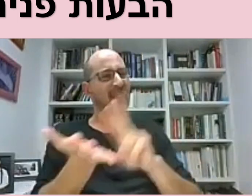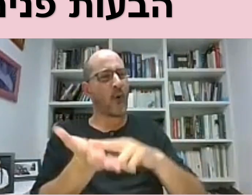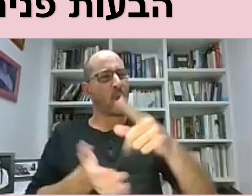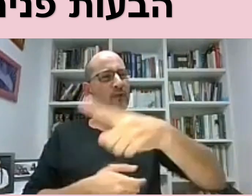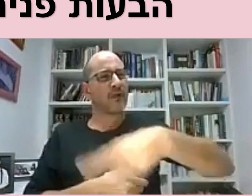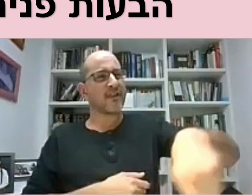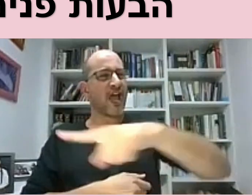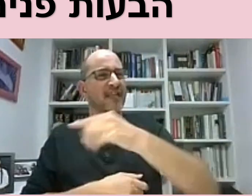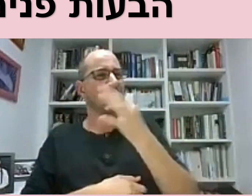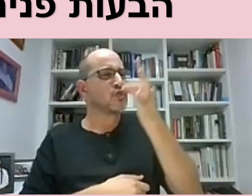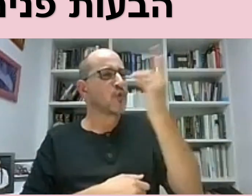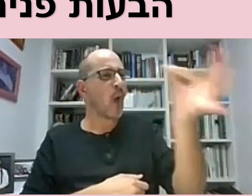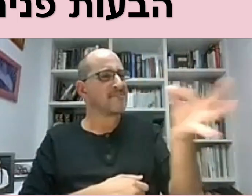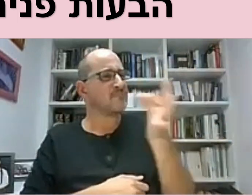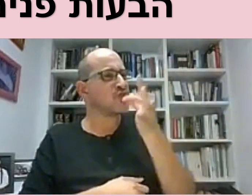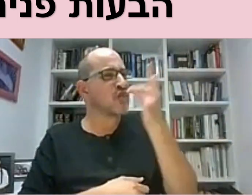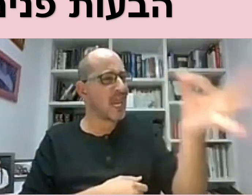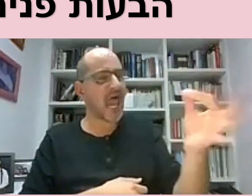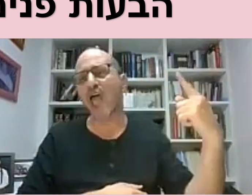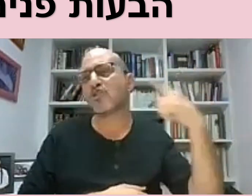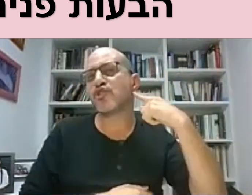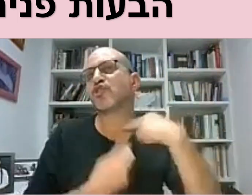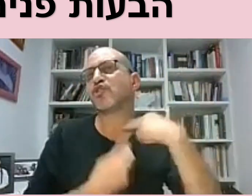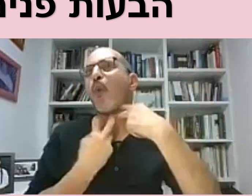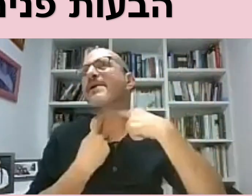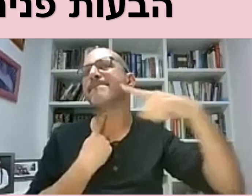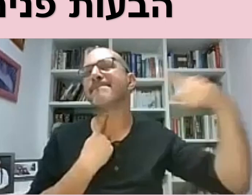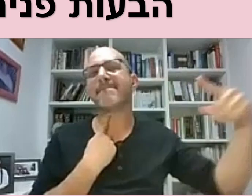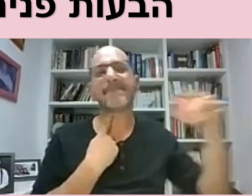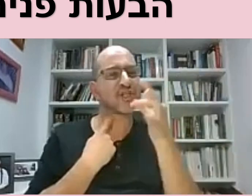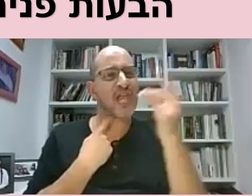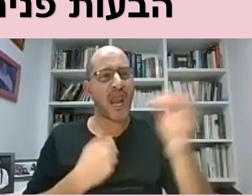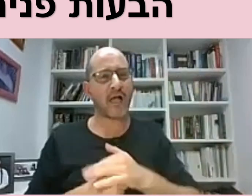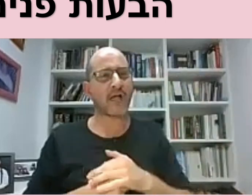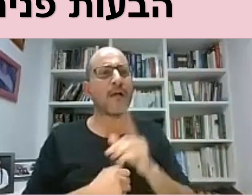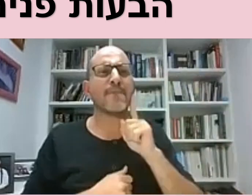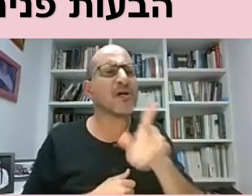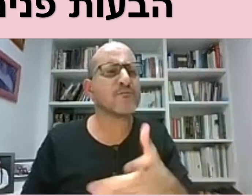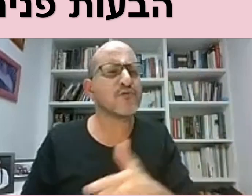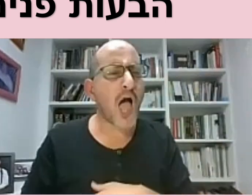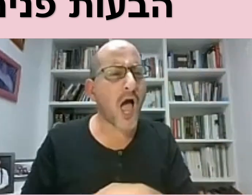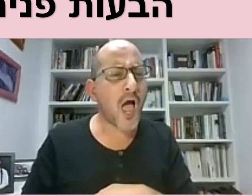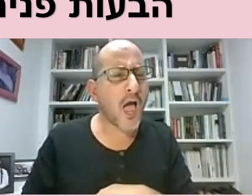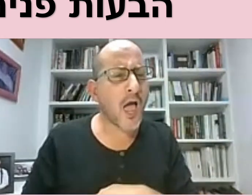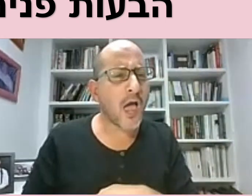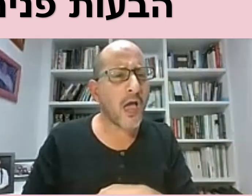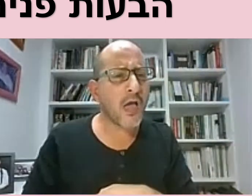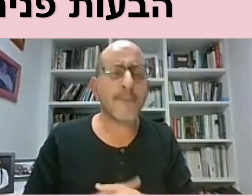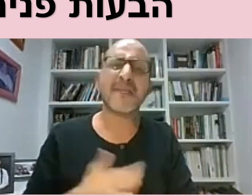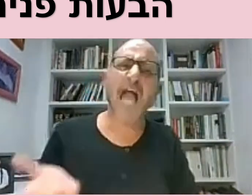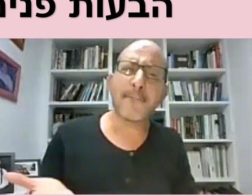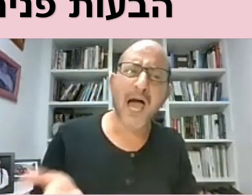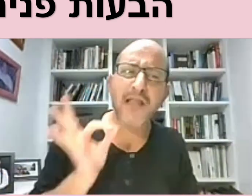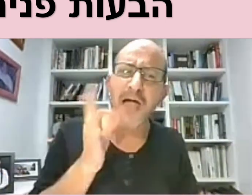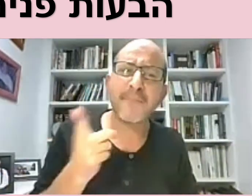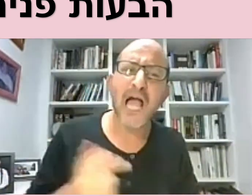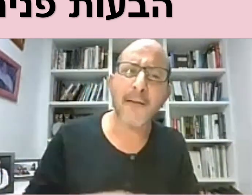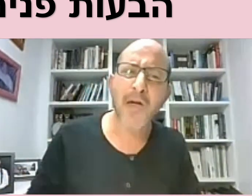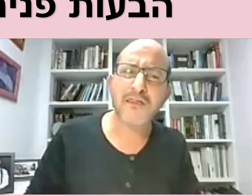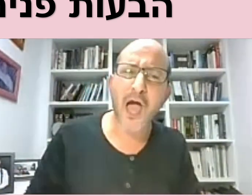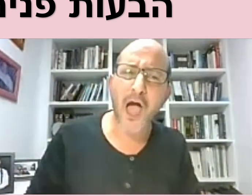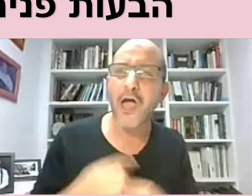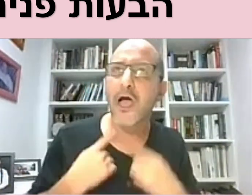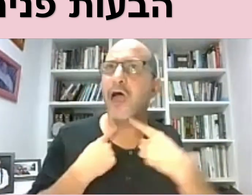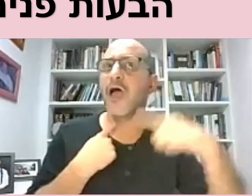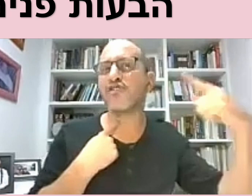פשוטה. נכון שאתם שואלים שאלה, אז אתם שומעים שזה טון של שאלה, אבל מה השם שלך? בן כמה